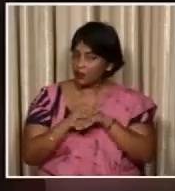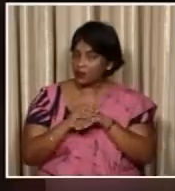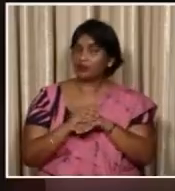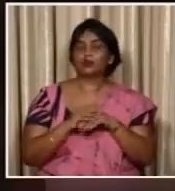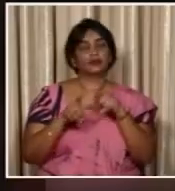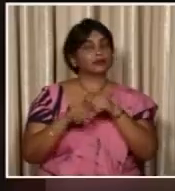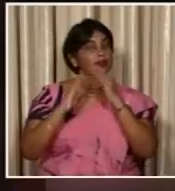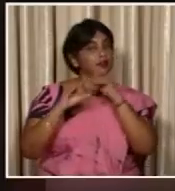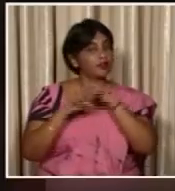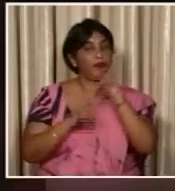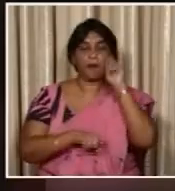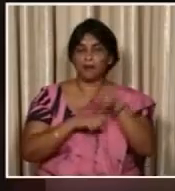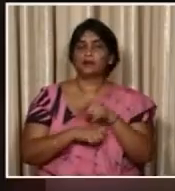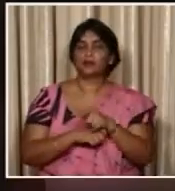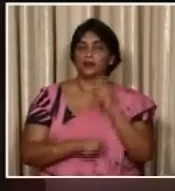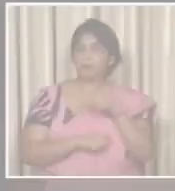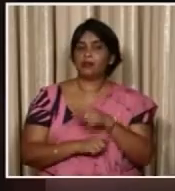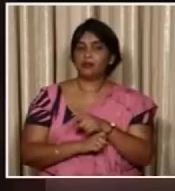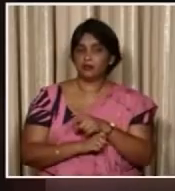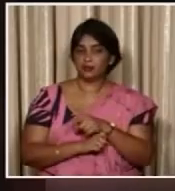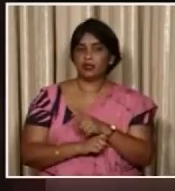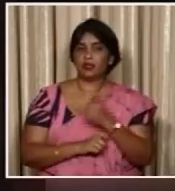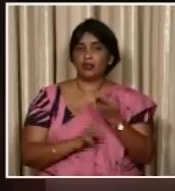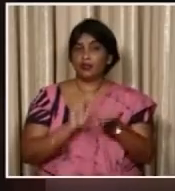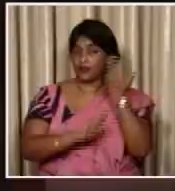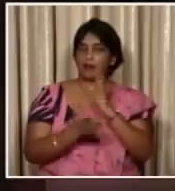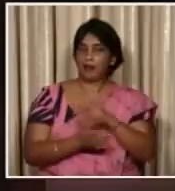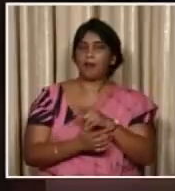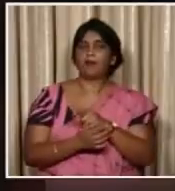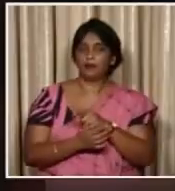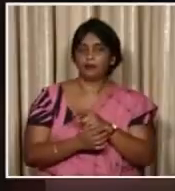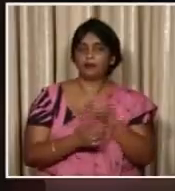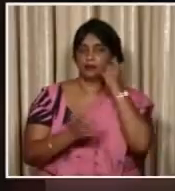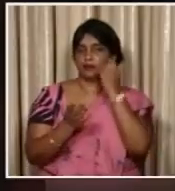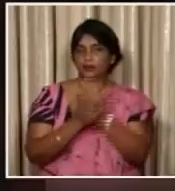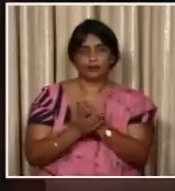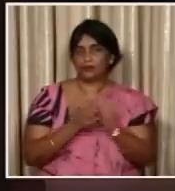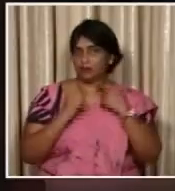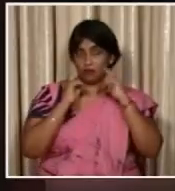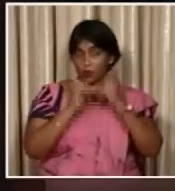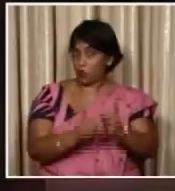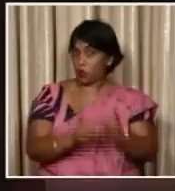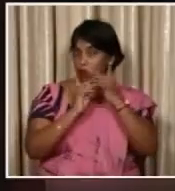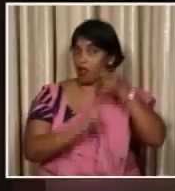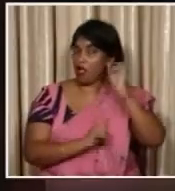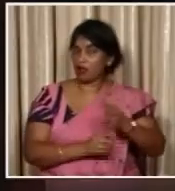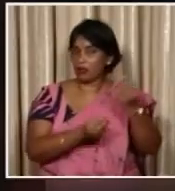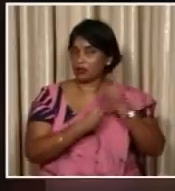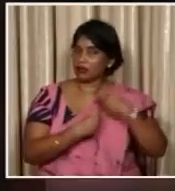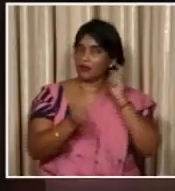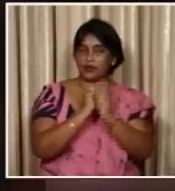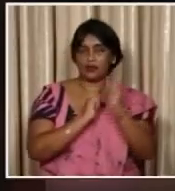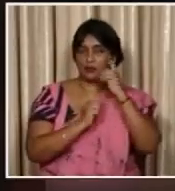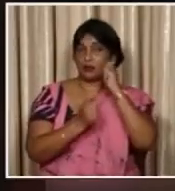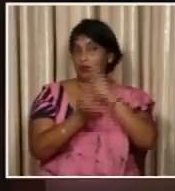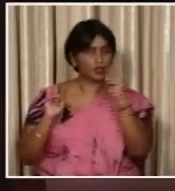ඒ කාණ්ඩවල ඉන්න ජනතාවටත් පාරිභෝගිකයන්ටත් වැඩි සහනයක් දෙන්න කියලා. ඒ යෝජනාව මම දන්නේ ඒ විදිහටම අනුමත කරයිද ඒක වෙනස් කරයිද කියලා